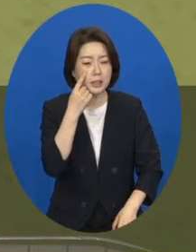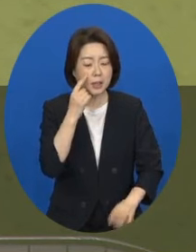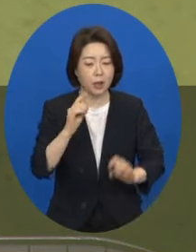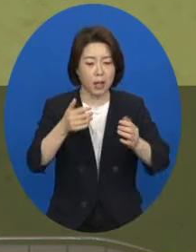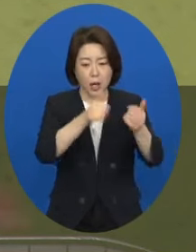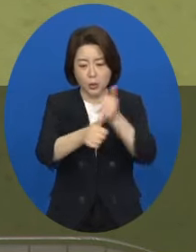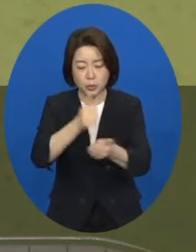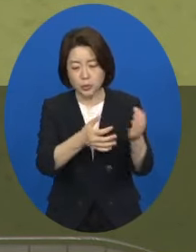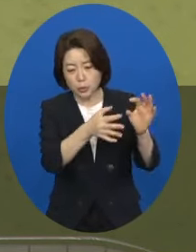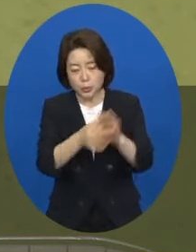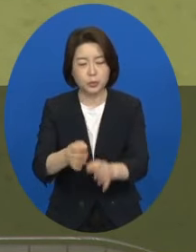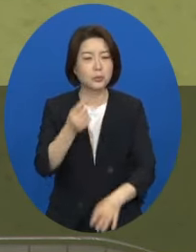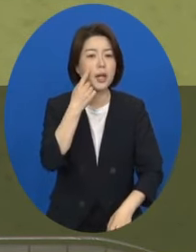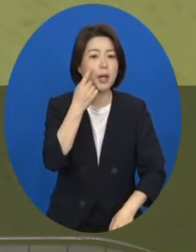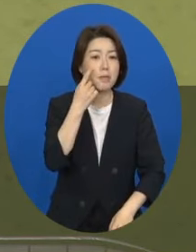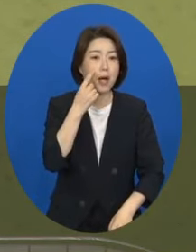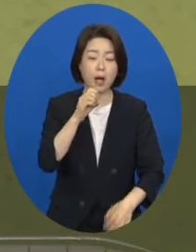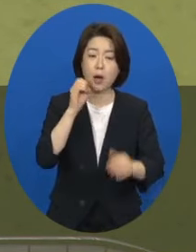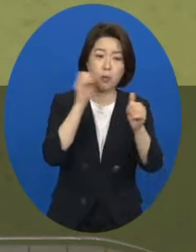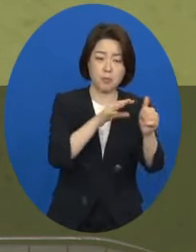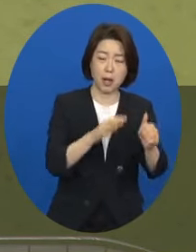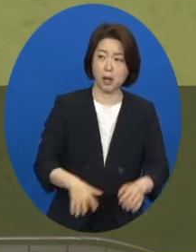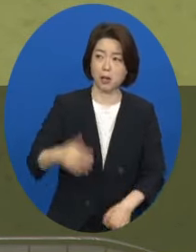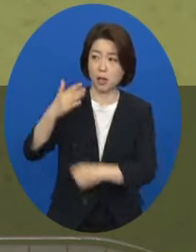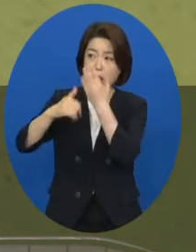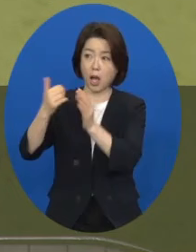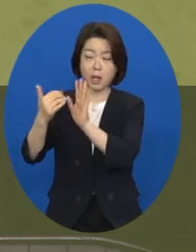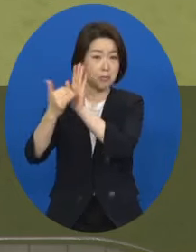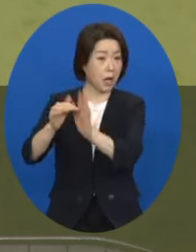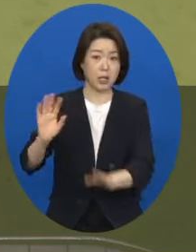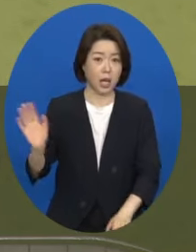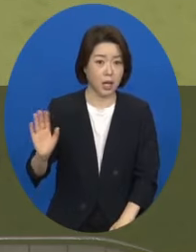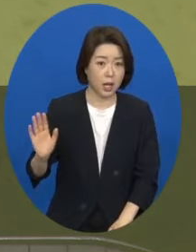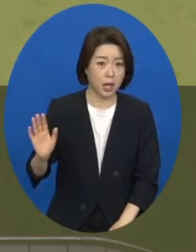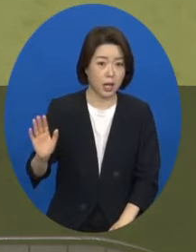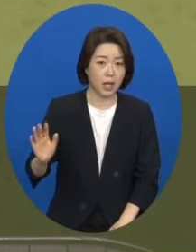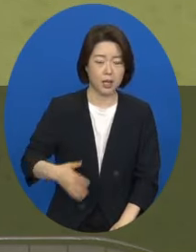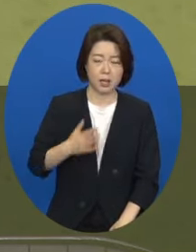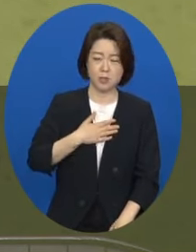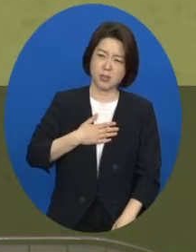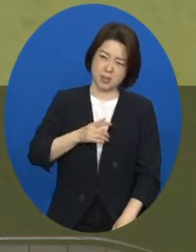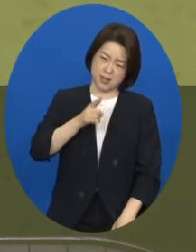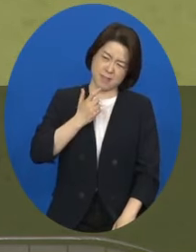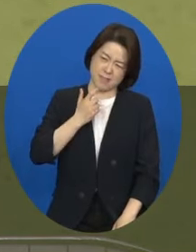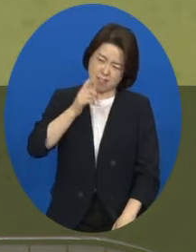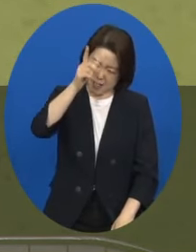동의를 하는 거예요. 하나님이 막지는 않으십니다. 여러분 말씀드린 것처럼 우리가 계속 고집 피우고